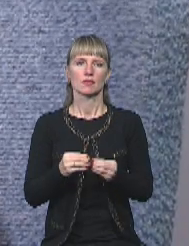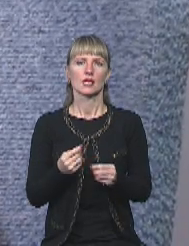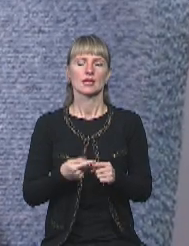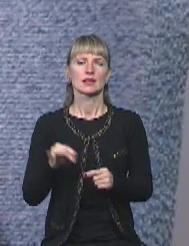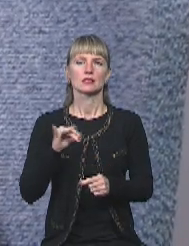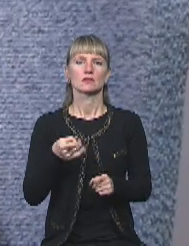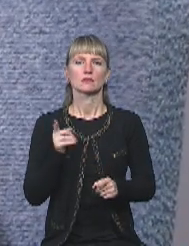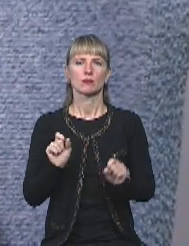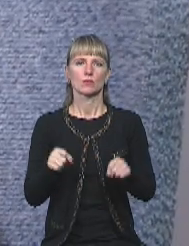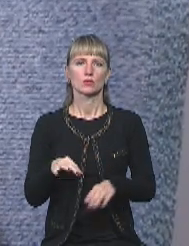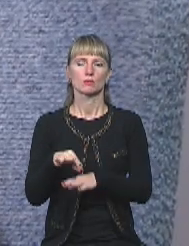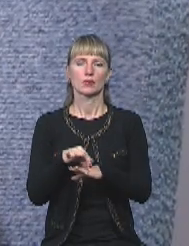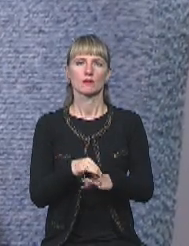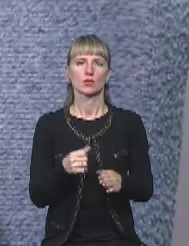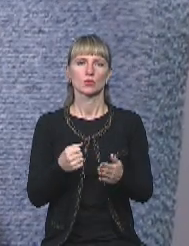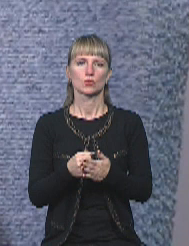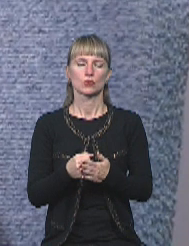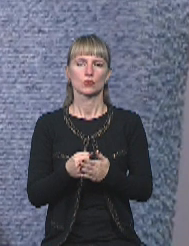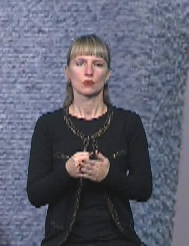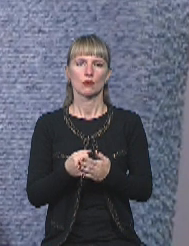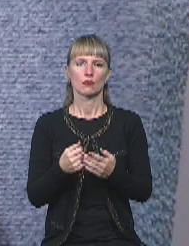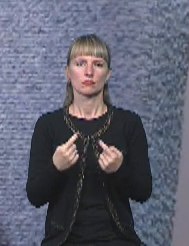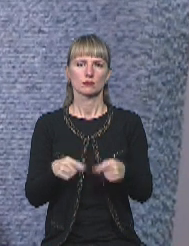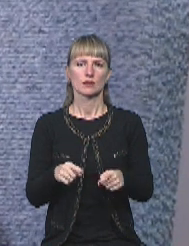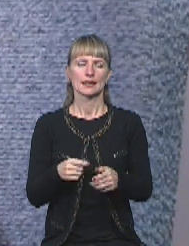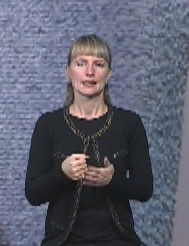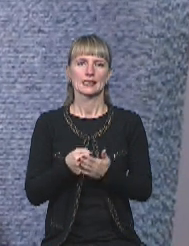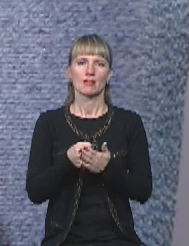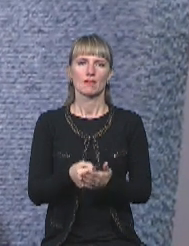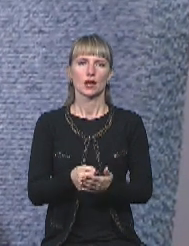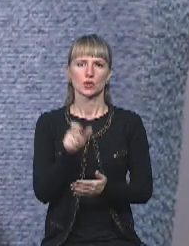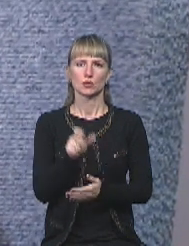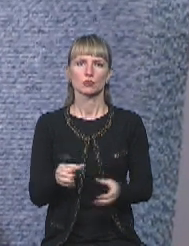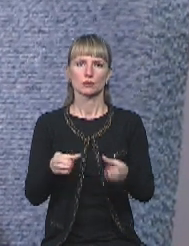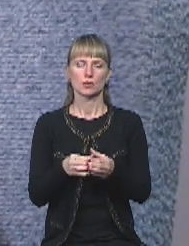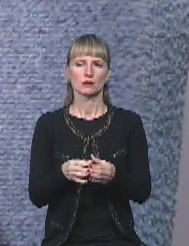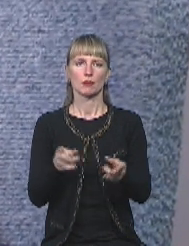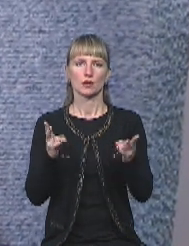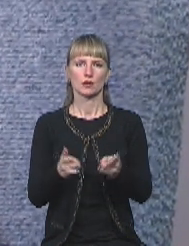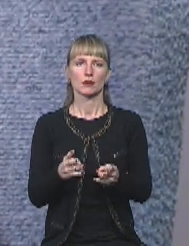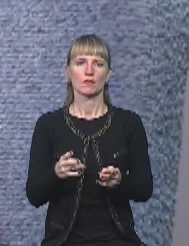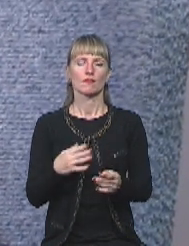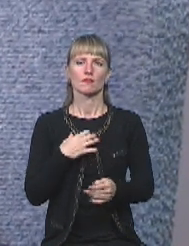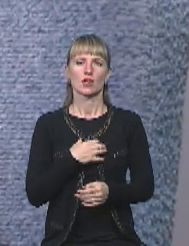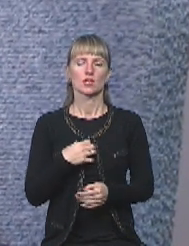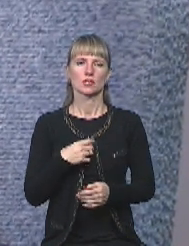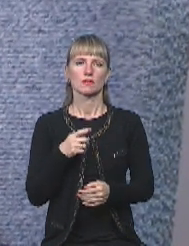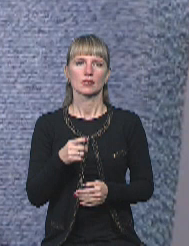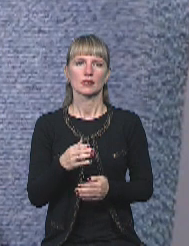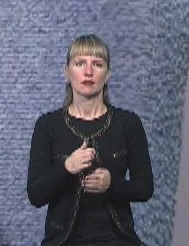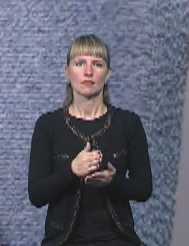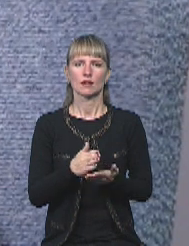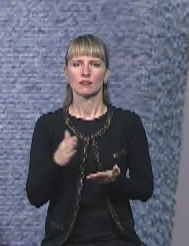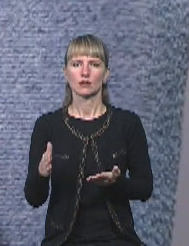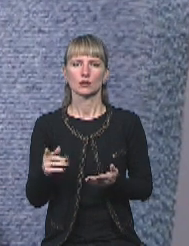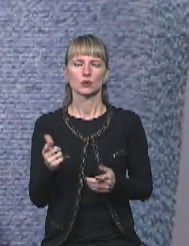справді може призвести до зради. Тому тиск суспільства дуже потрібний. Але, можливо, її відвернути,